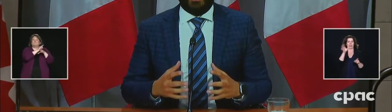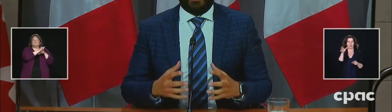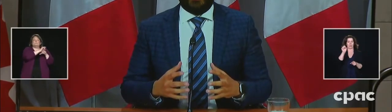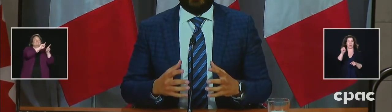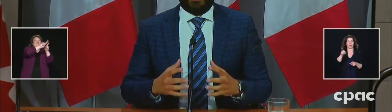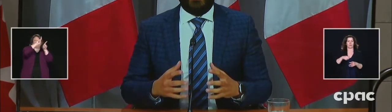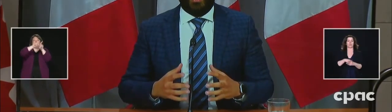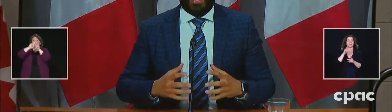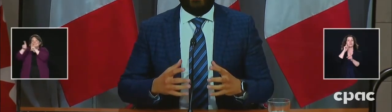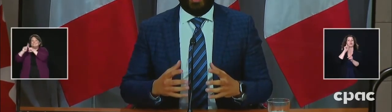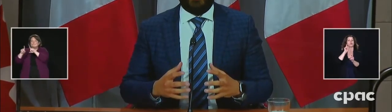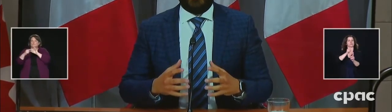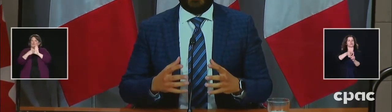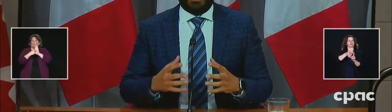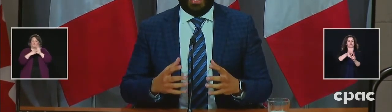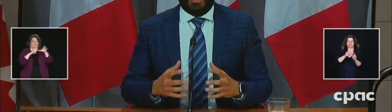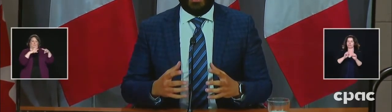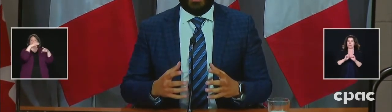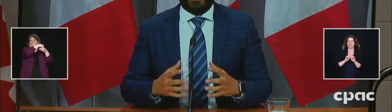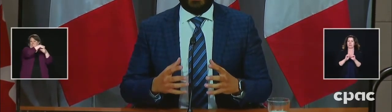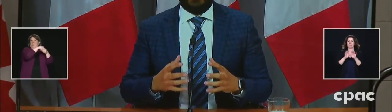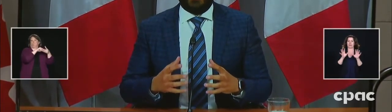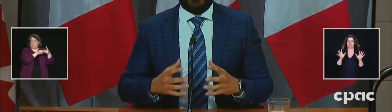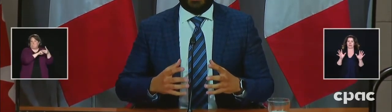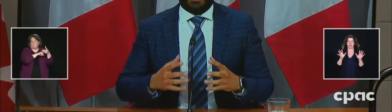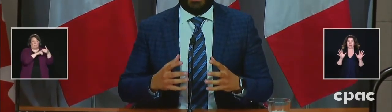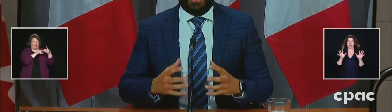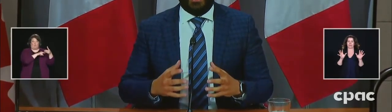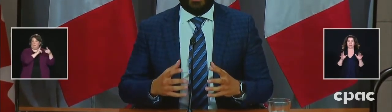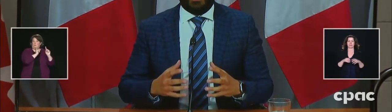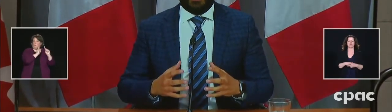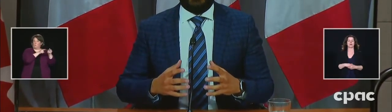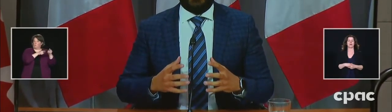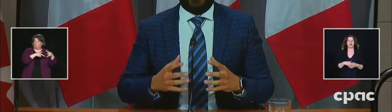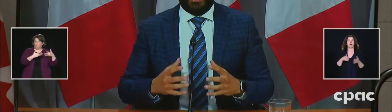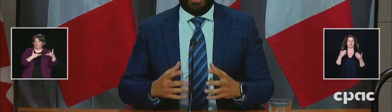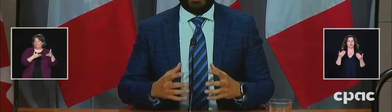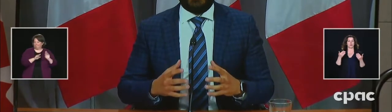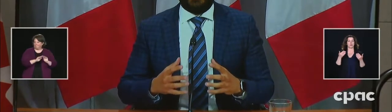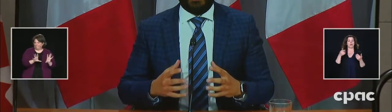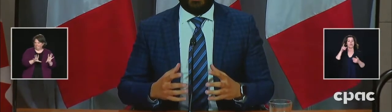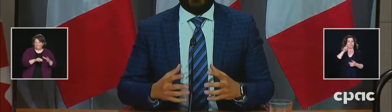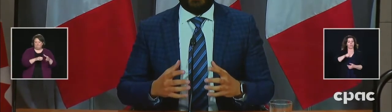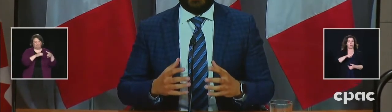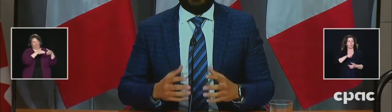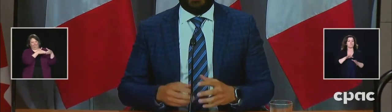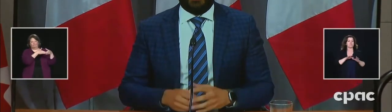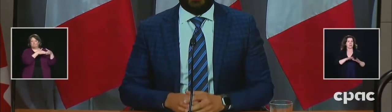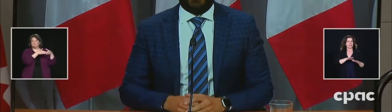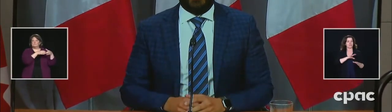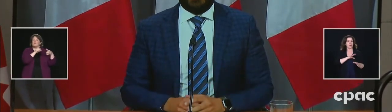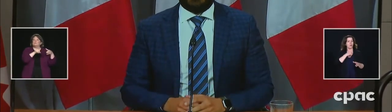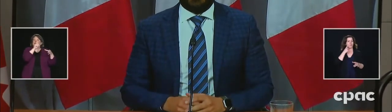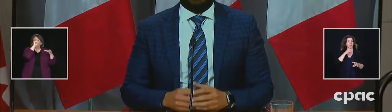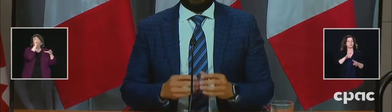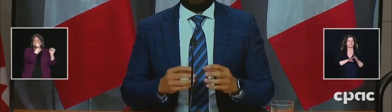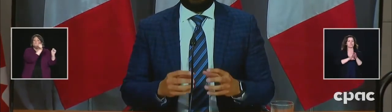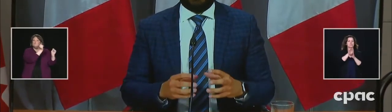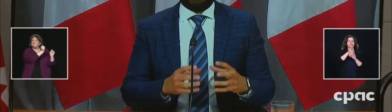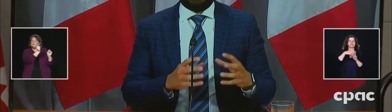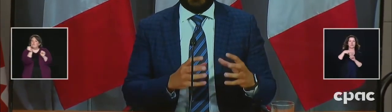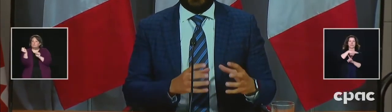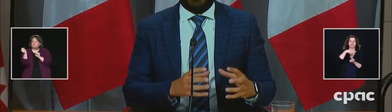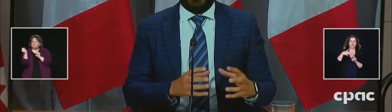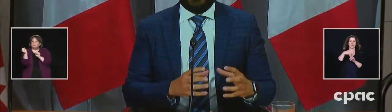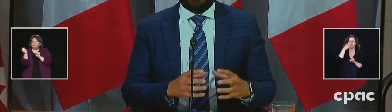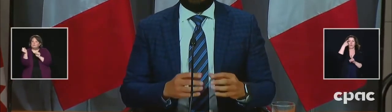clair. Nous devons avoir une stratégie qui peut aider et améliorer la situation pour les travailleurs. Ce n'est pas seulement